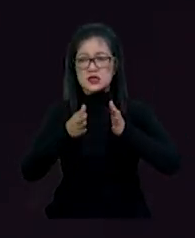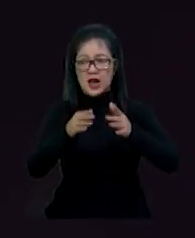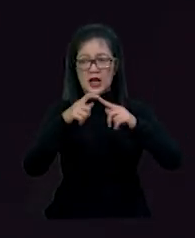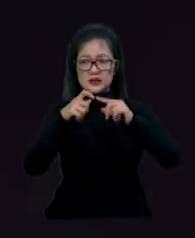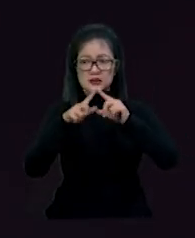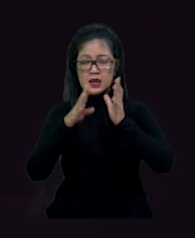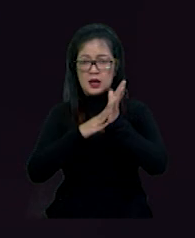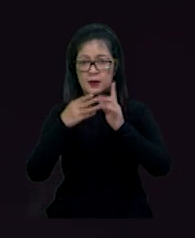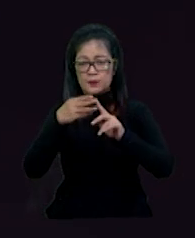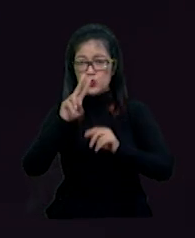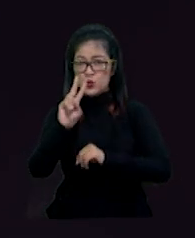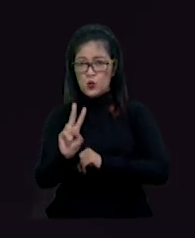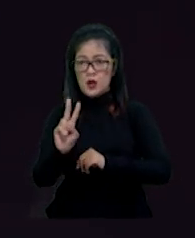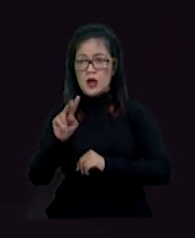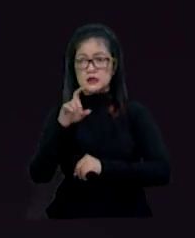Jakarta Selatan.